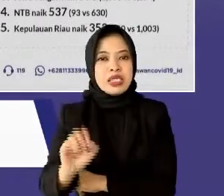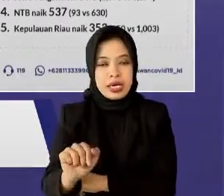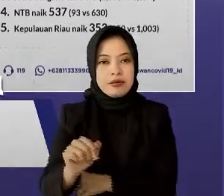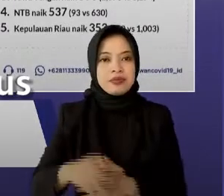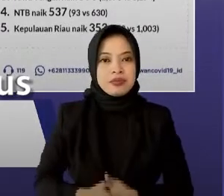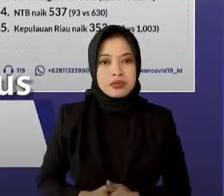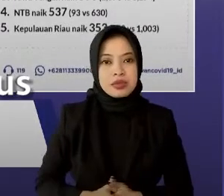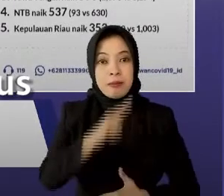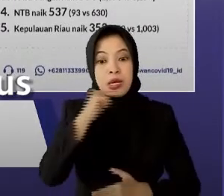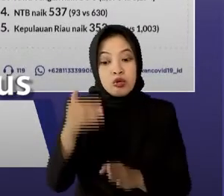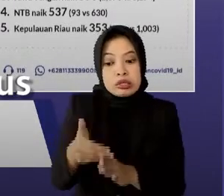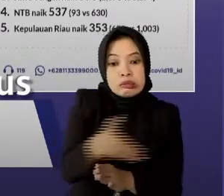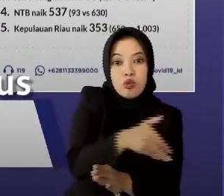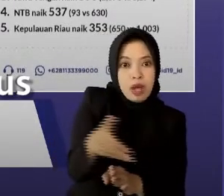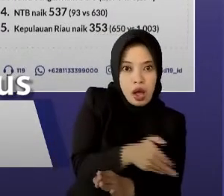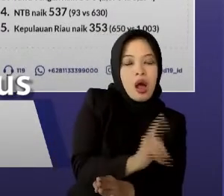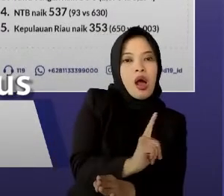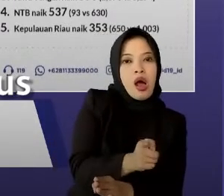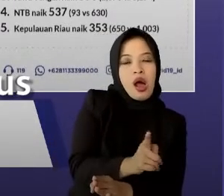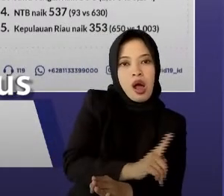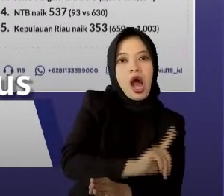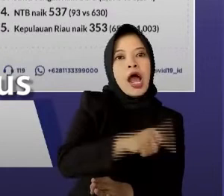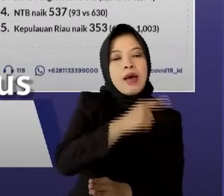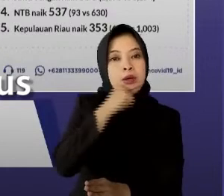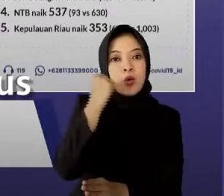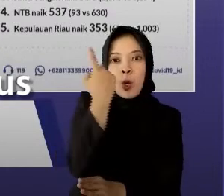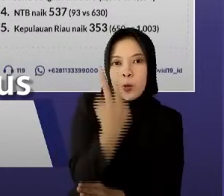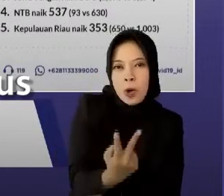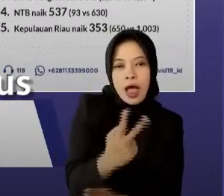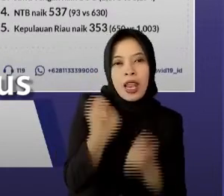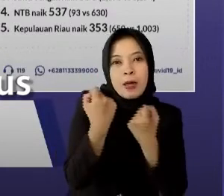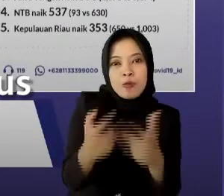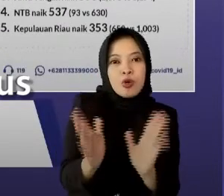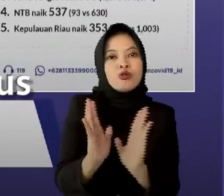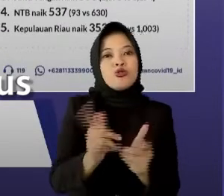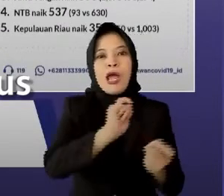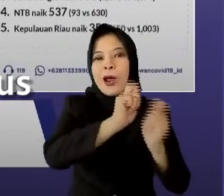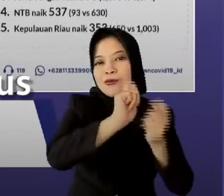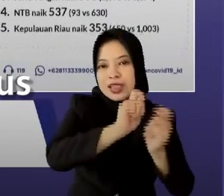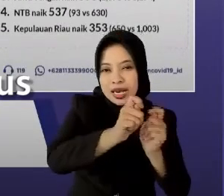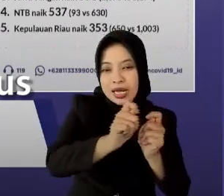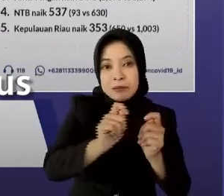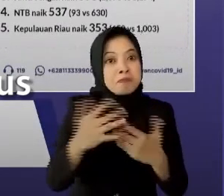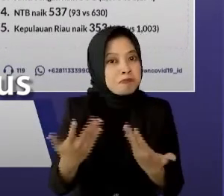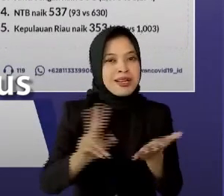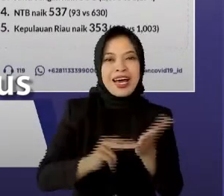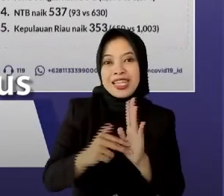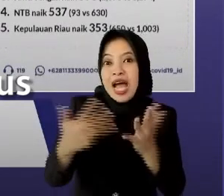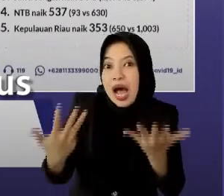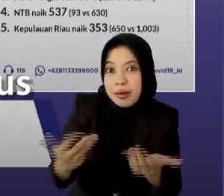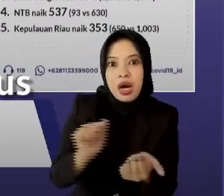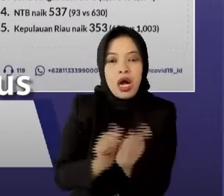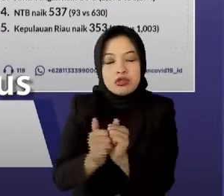15,1%angkan di minggualu kita sudah mulai memasuki minggu kedua pasca Libur Idul Fitri artinya